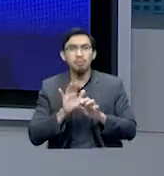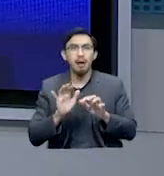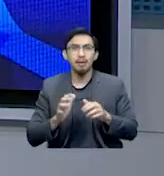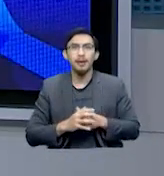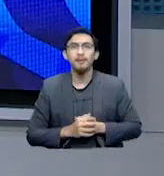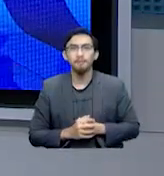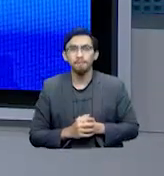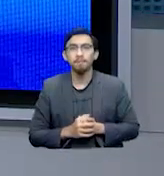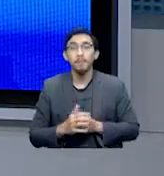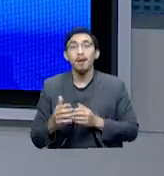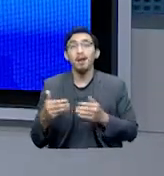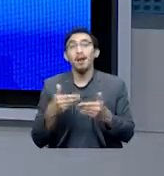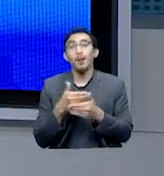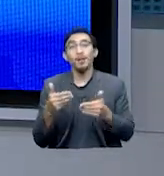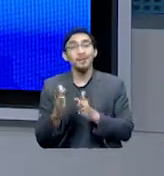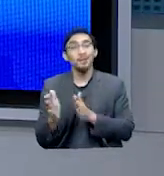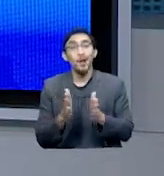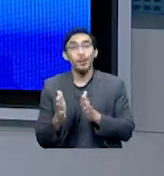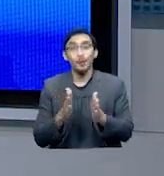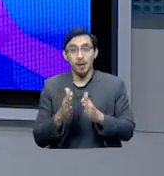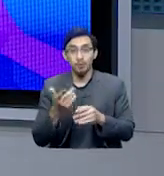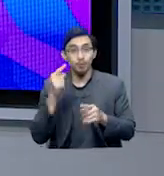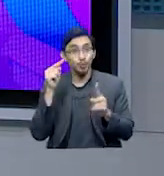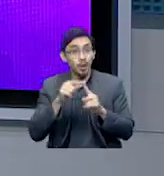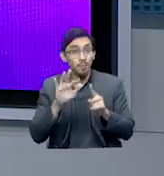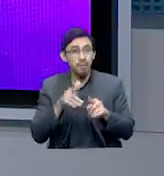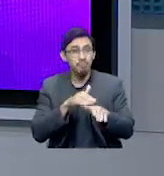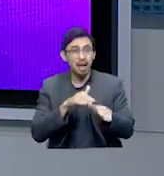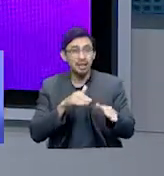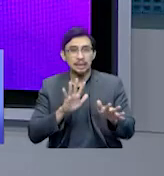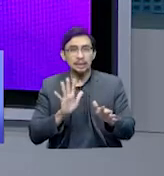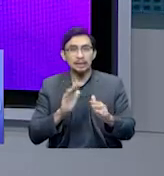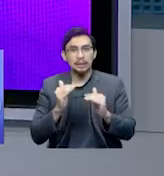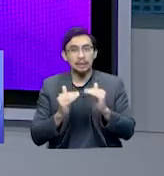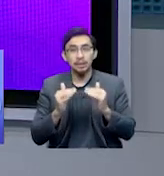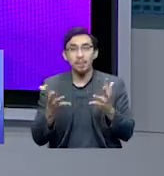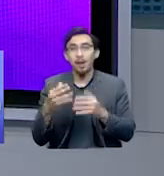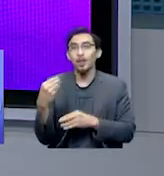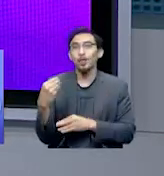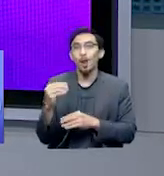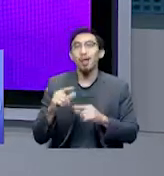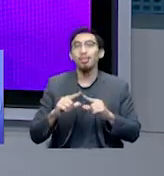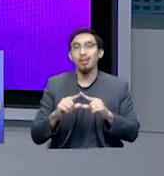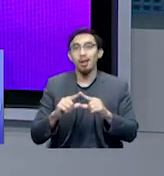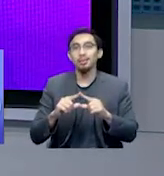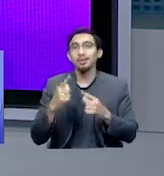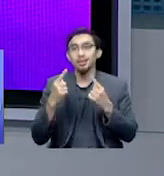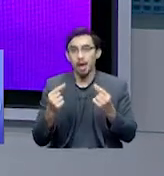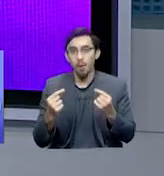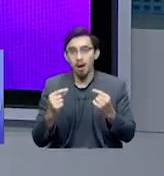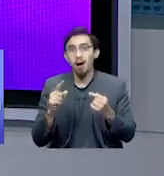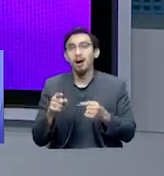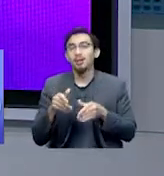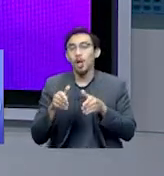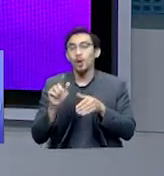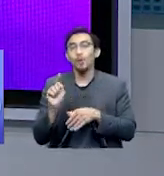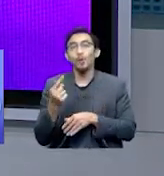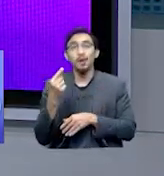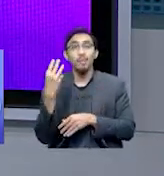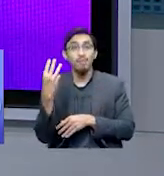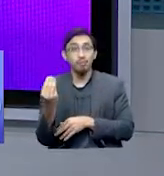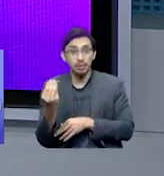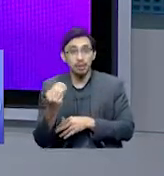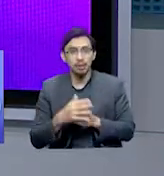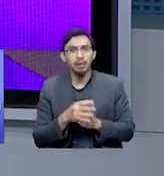banget. Rekayasa lalu lintas untuk mengurai kemacetan telah diberlakukan di Tol Trans Jawa yang merupakan jalur mudik utama.